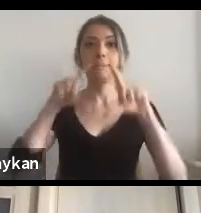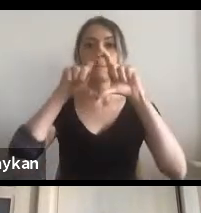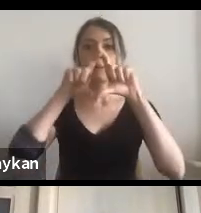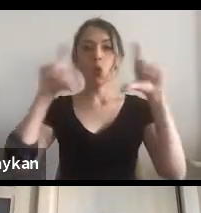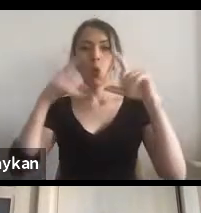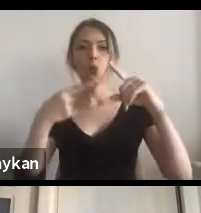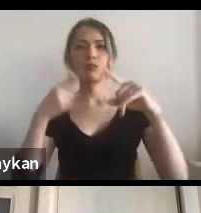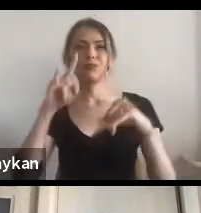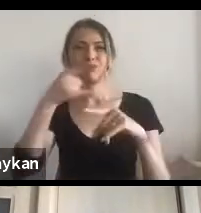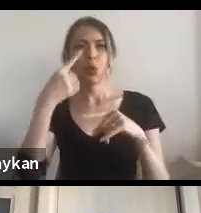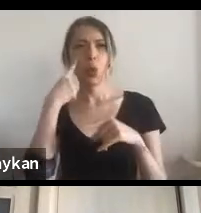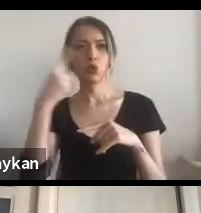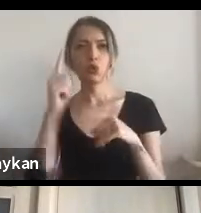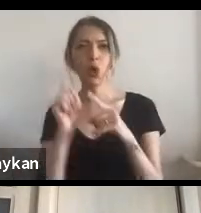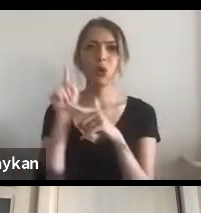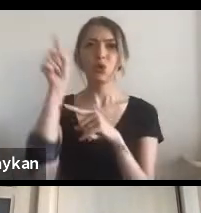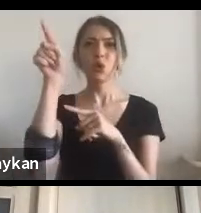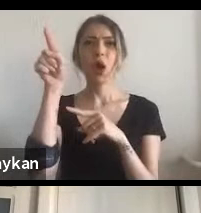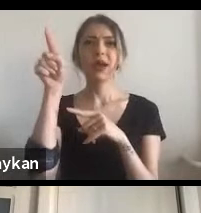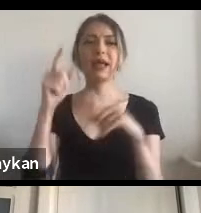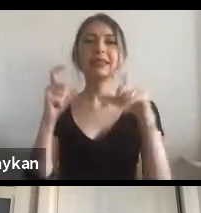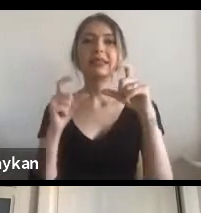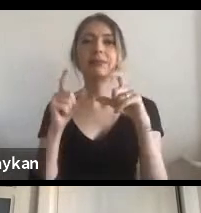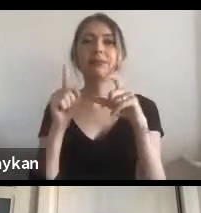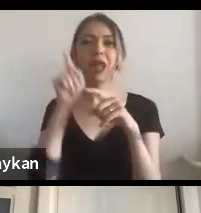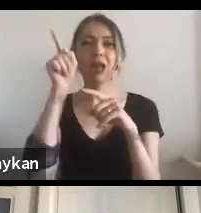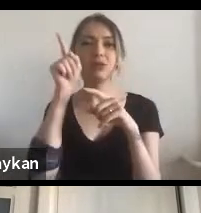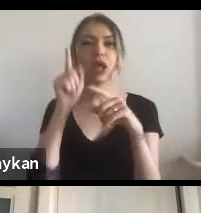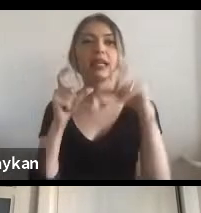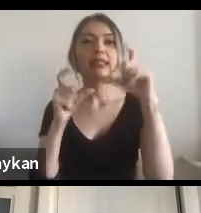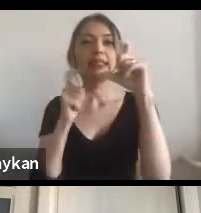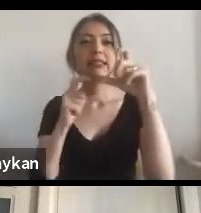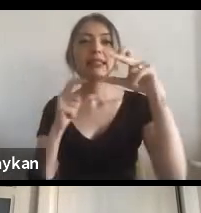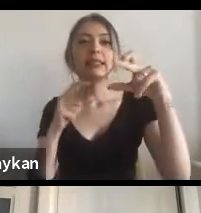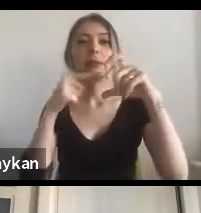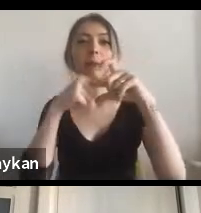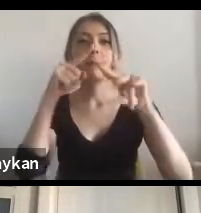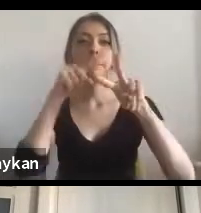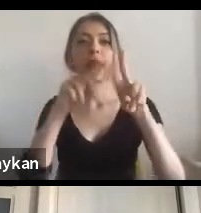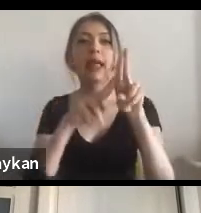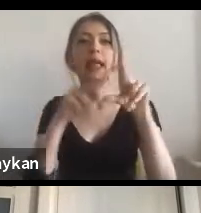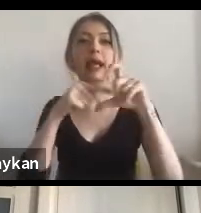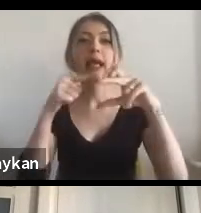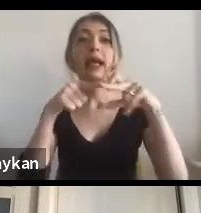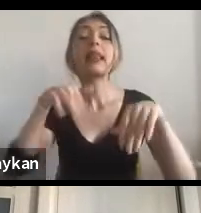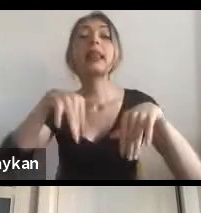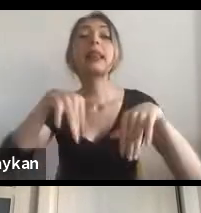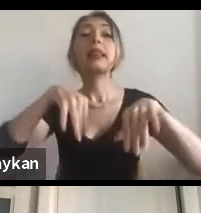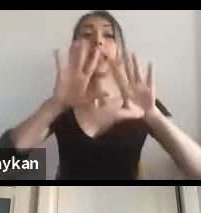bulunan Speaker View değil, Gallery View şeklindeki görünümle